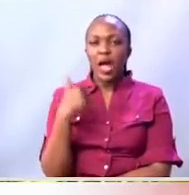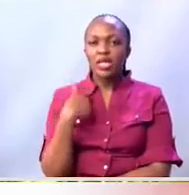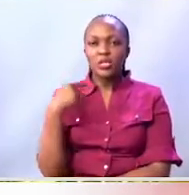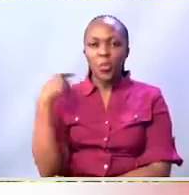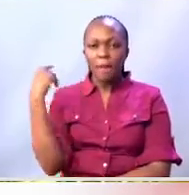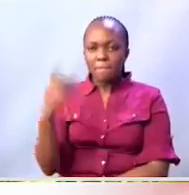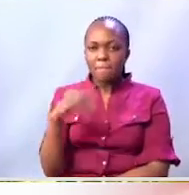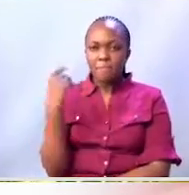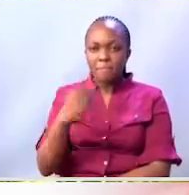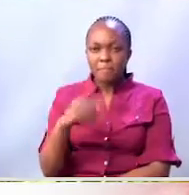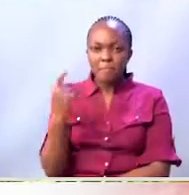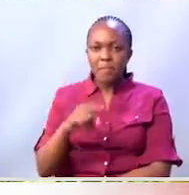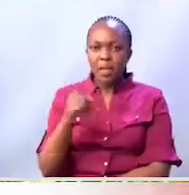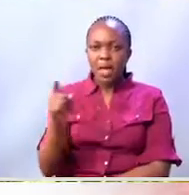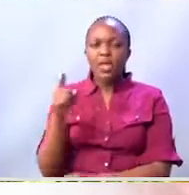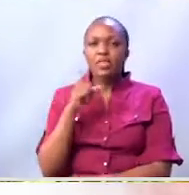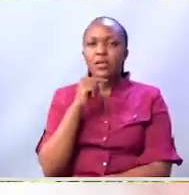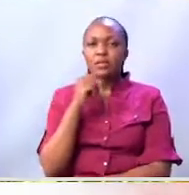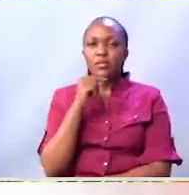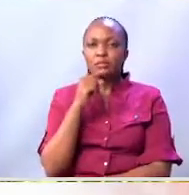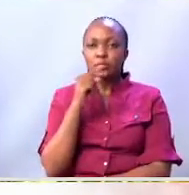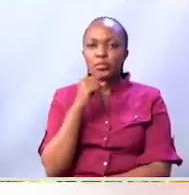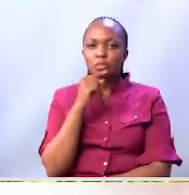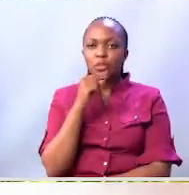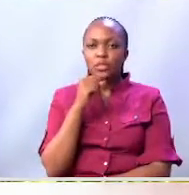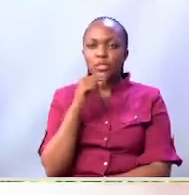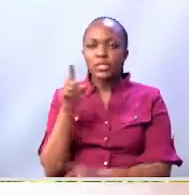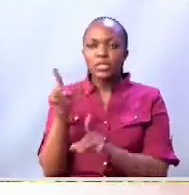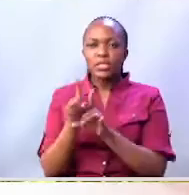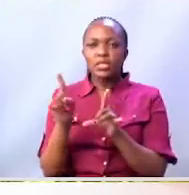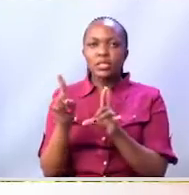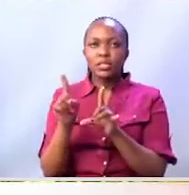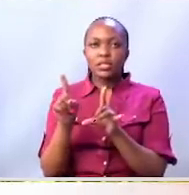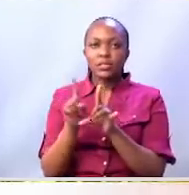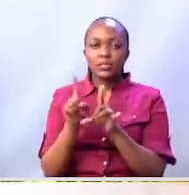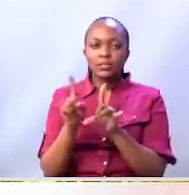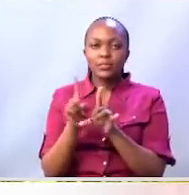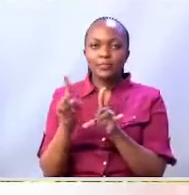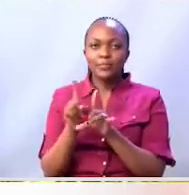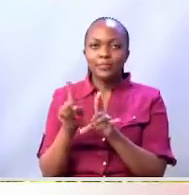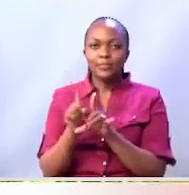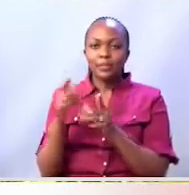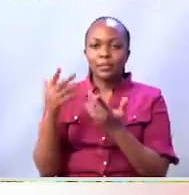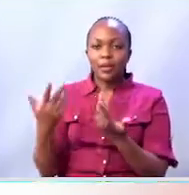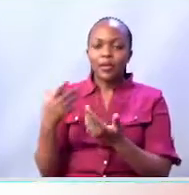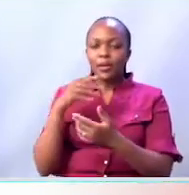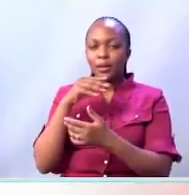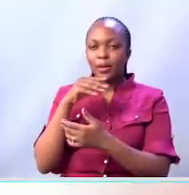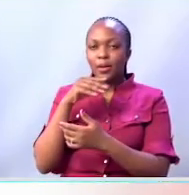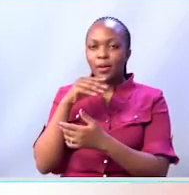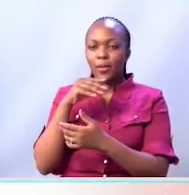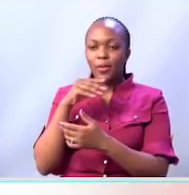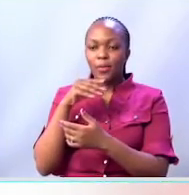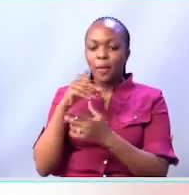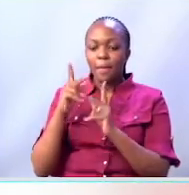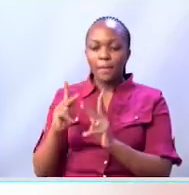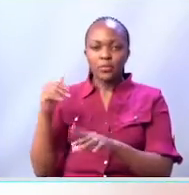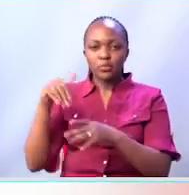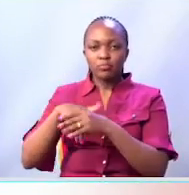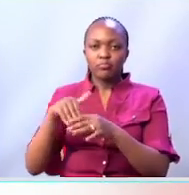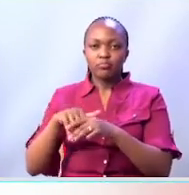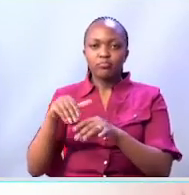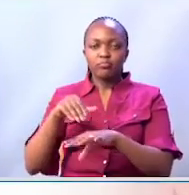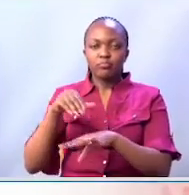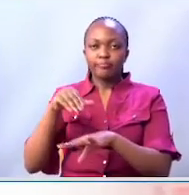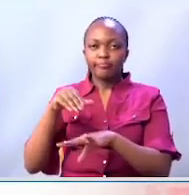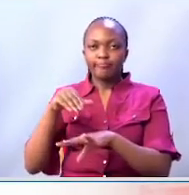msikitini. Walimpiga kwa kichwa, mara kwa mkongo, miguu, zote sikaumia sana. Kilikuwa kipigo kibaya sana. Kakamega